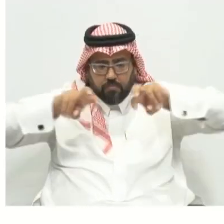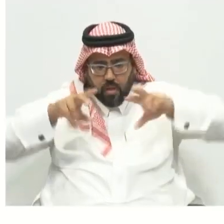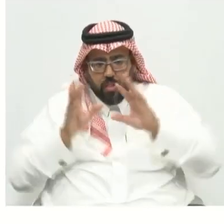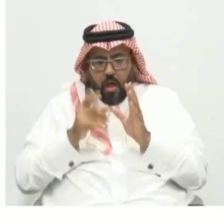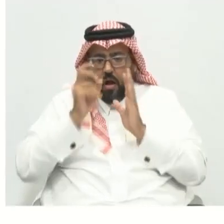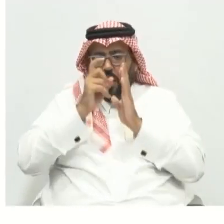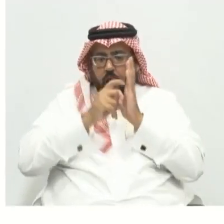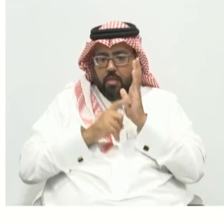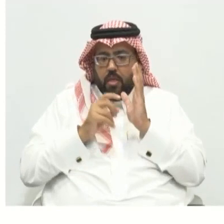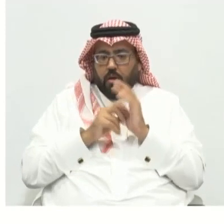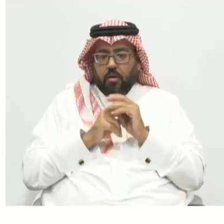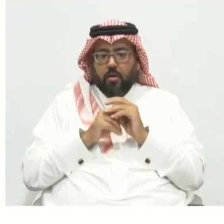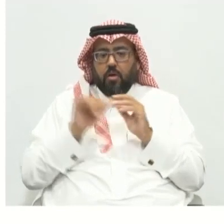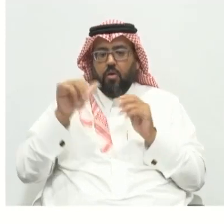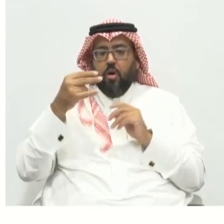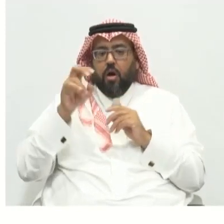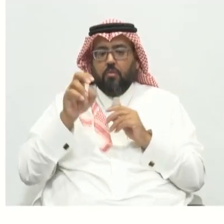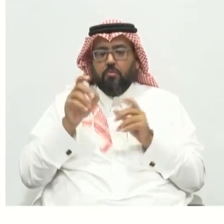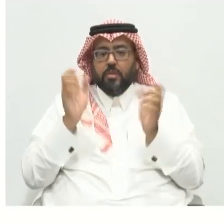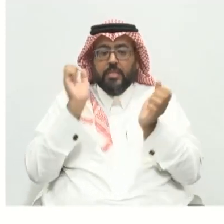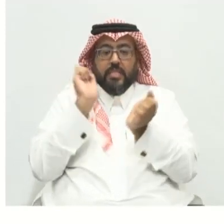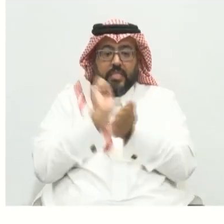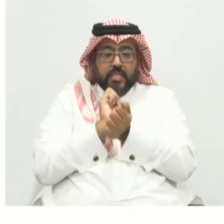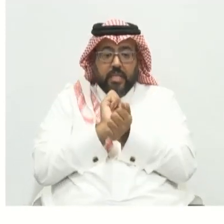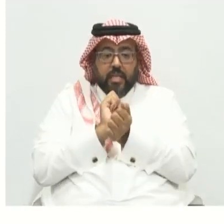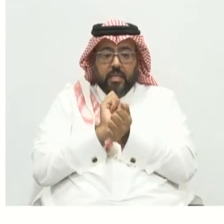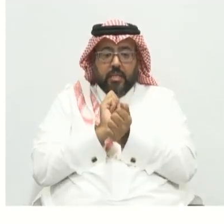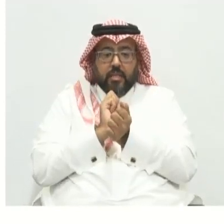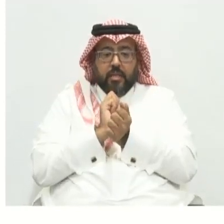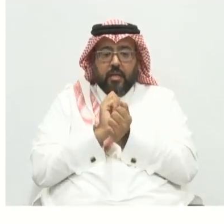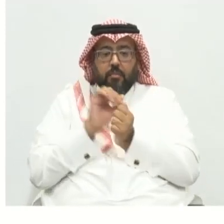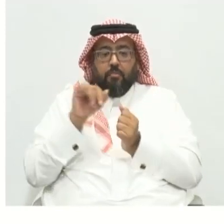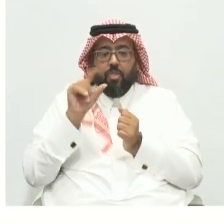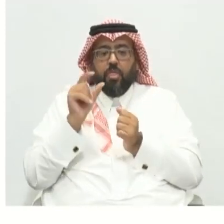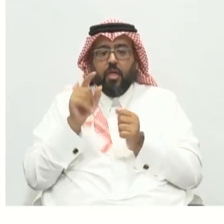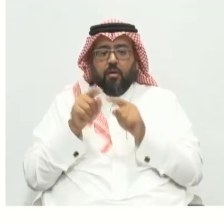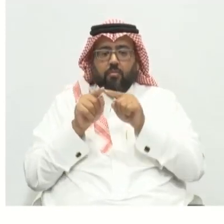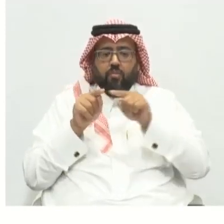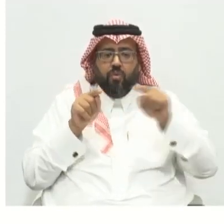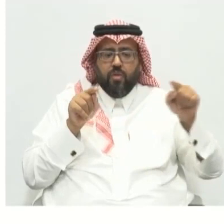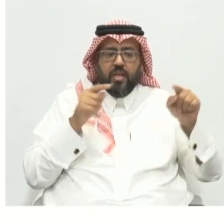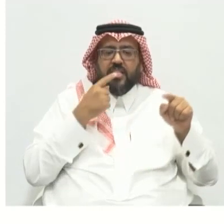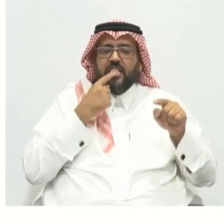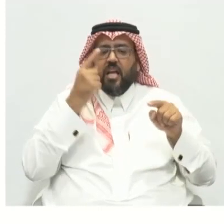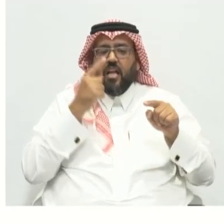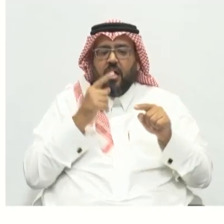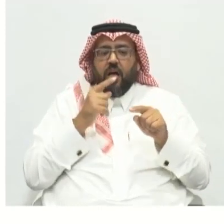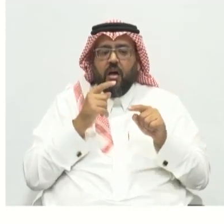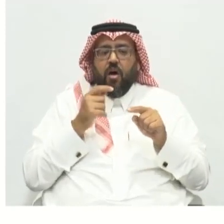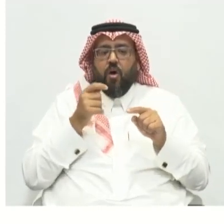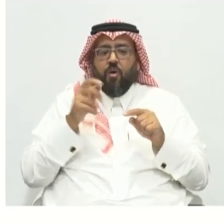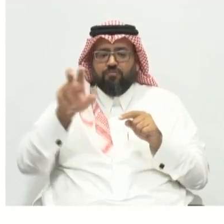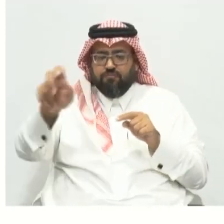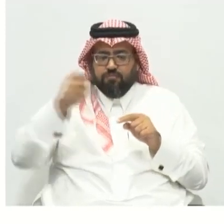القانونيه ننظر الى هذه النص القانون او نص العباره عباره